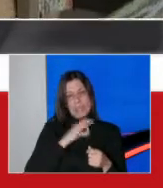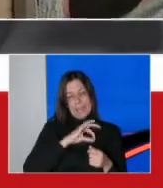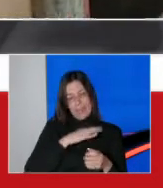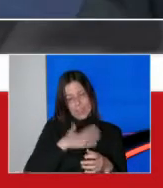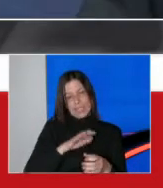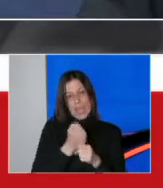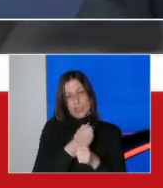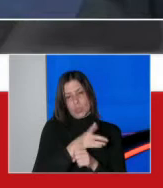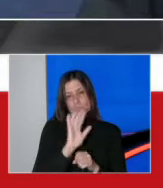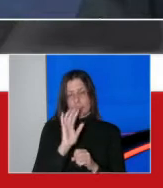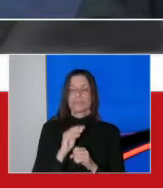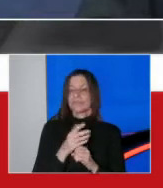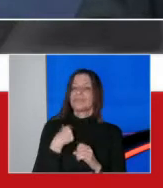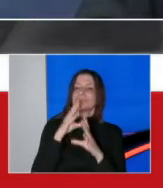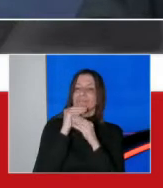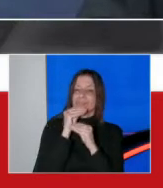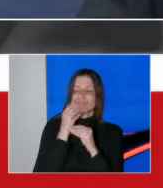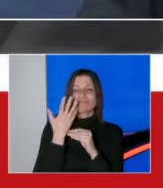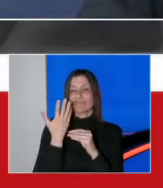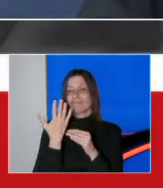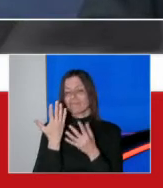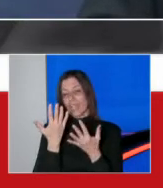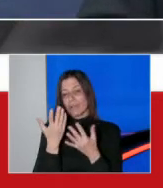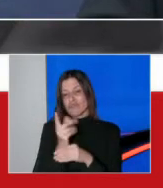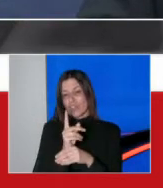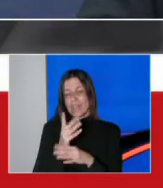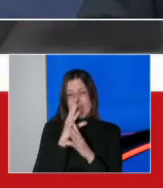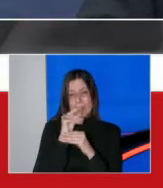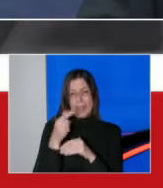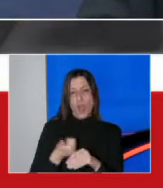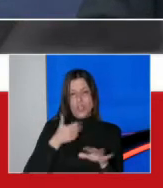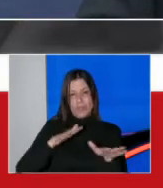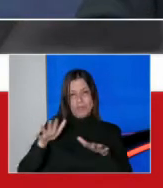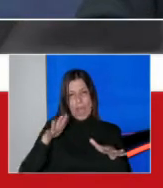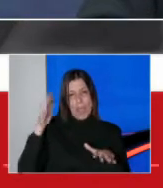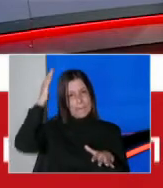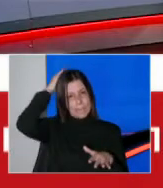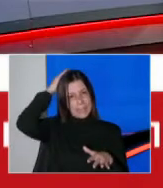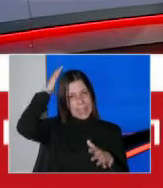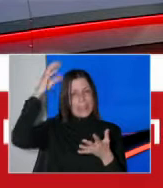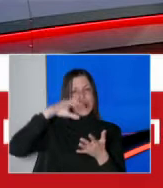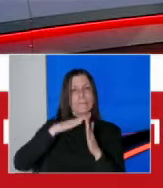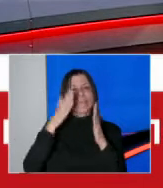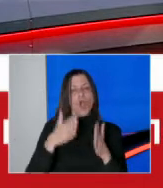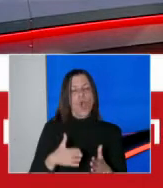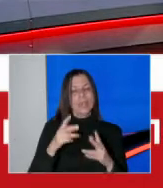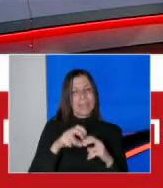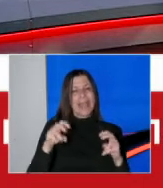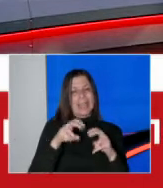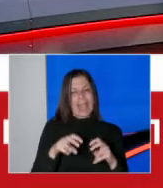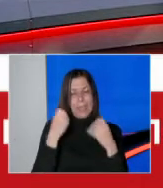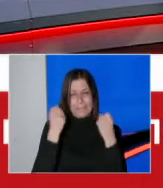כן. יניר, מדבר עכשיו ממש, אמור בעוד כמה שניות לדבר ראש הממשלה נפתלי בנט במכון למחקרי ביטחון